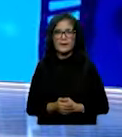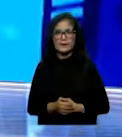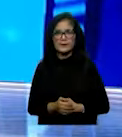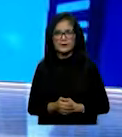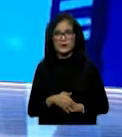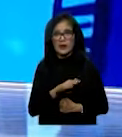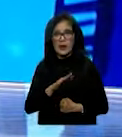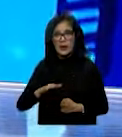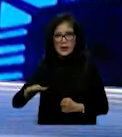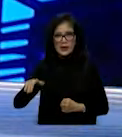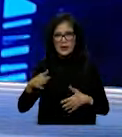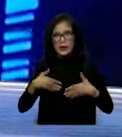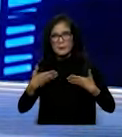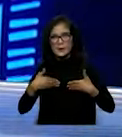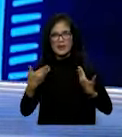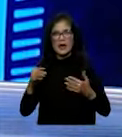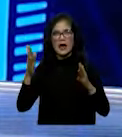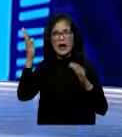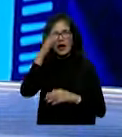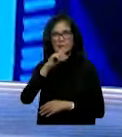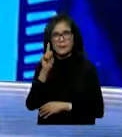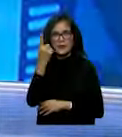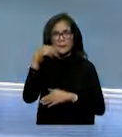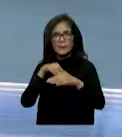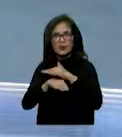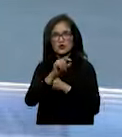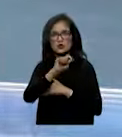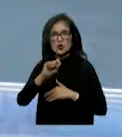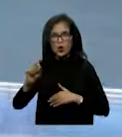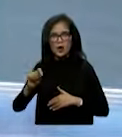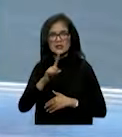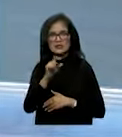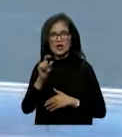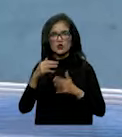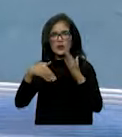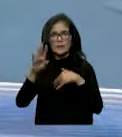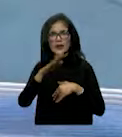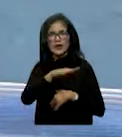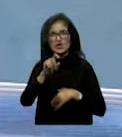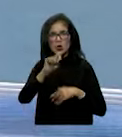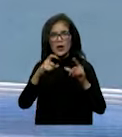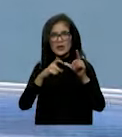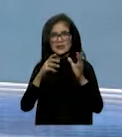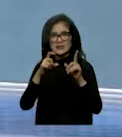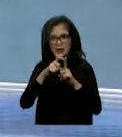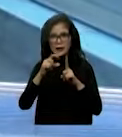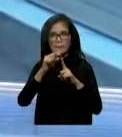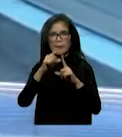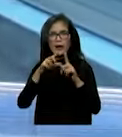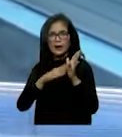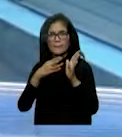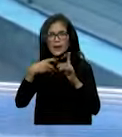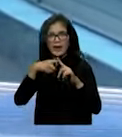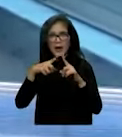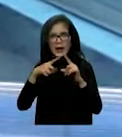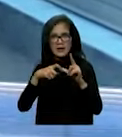Di saat siswa-siswa lain gembira menyambut hari pertama masuk sekolah, ratusan siswa SD di Pamekasan, Jawa Timur dan Serang, Banten ini